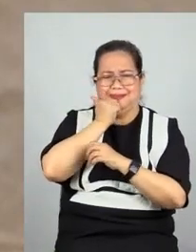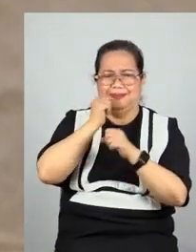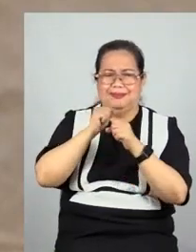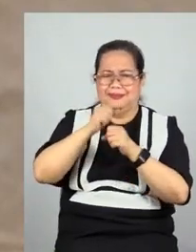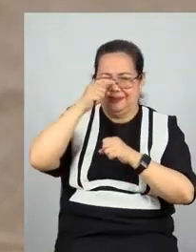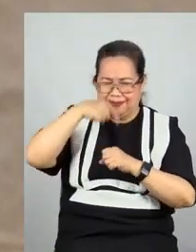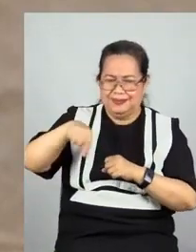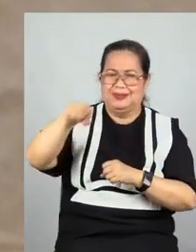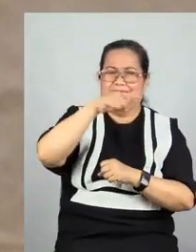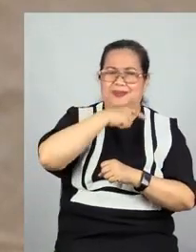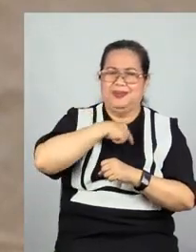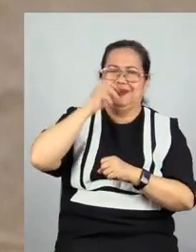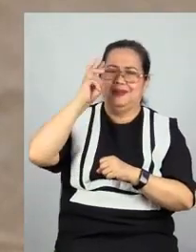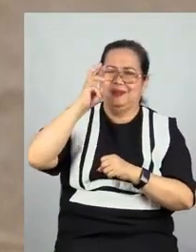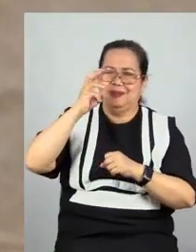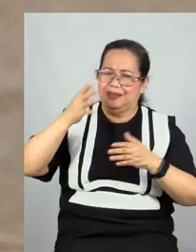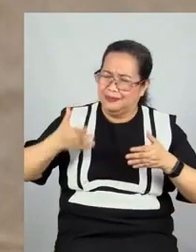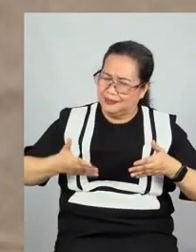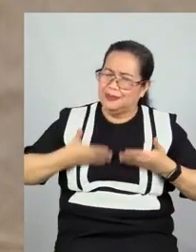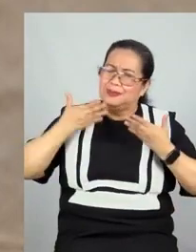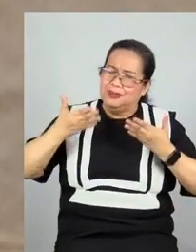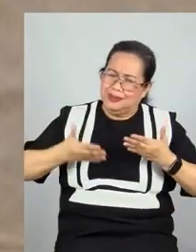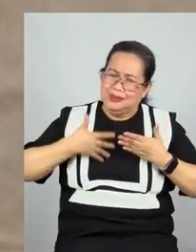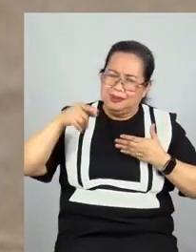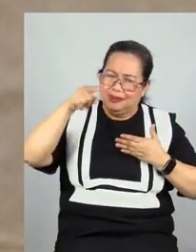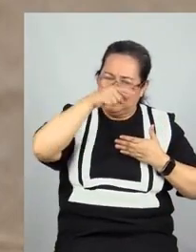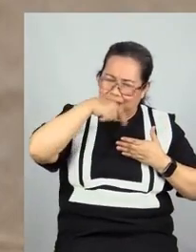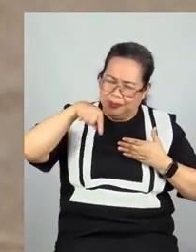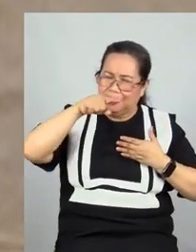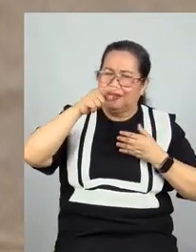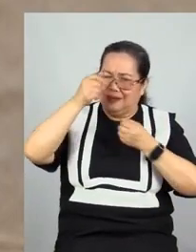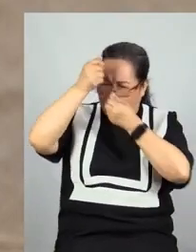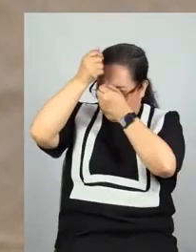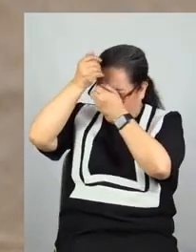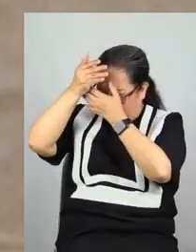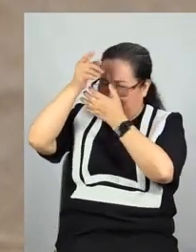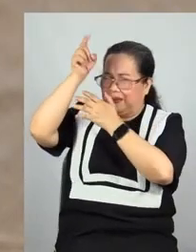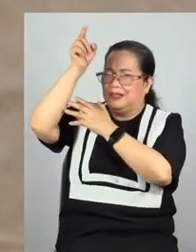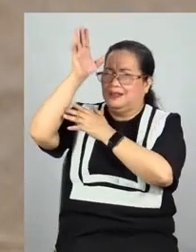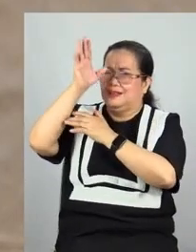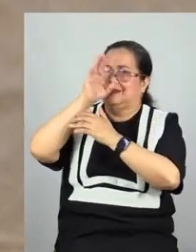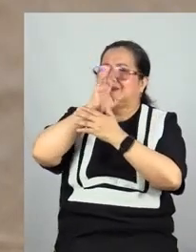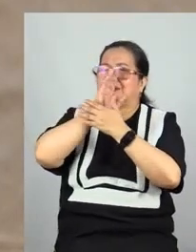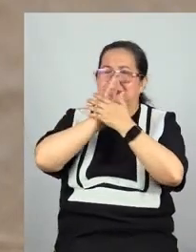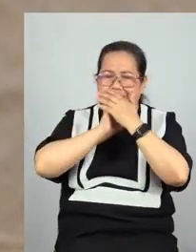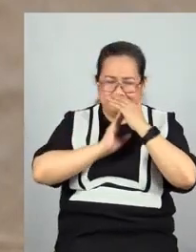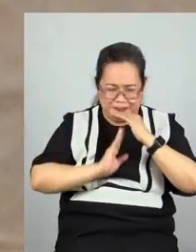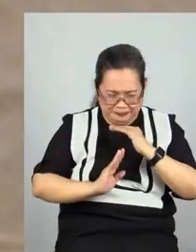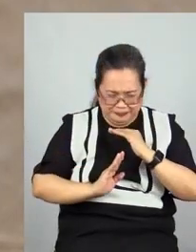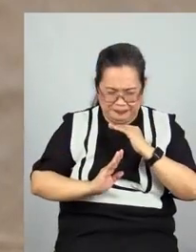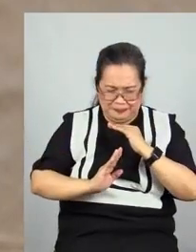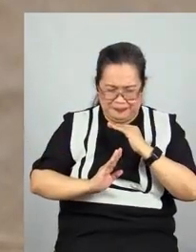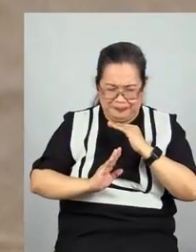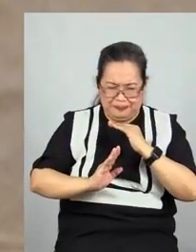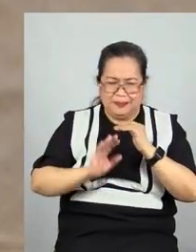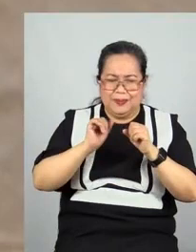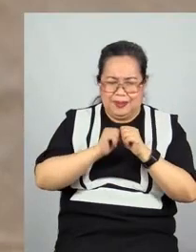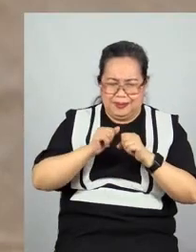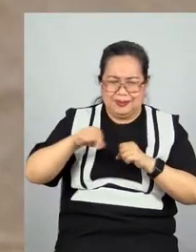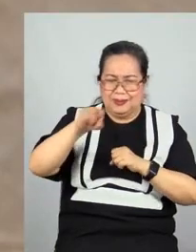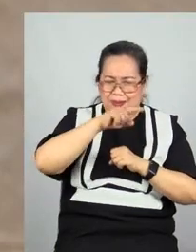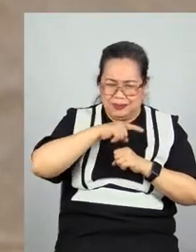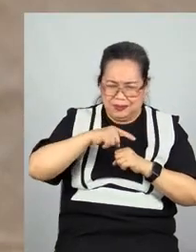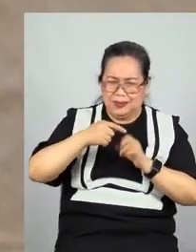magkaroon kami ng motibasyon na sumunod sa iyo, na magpakumbaba, at upang aming